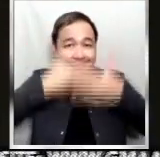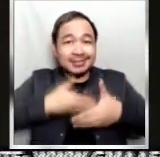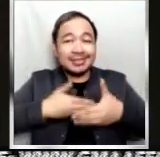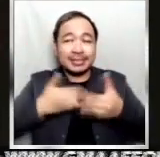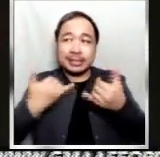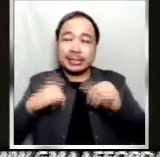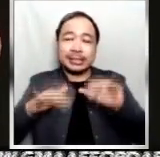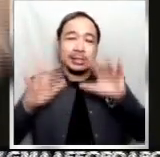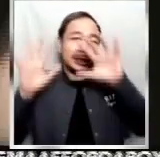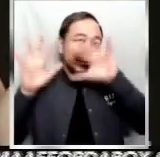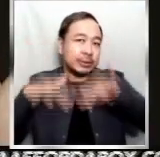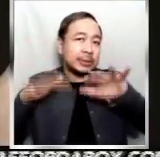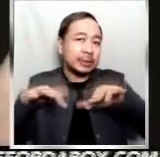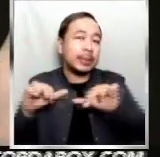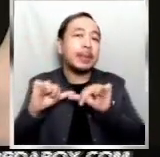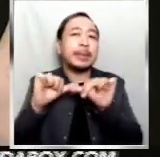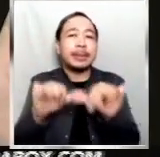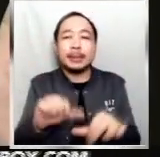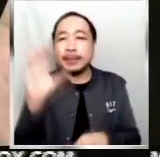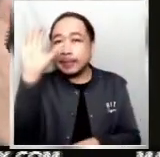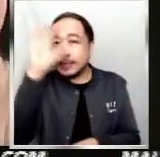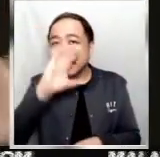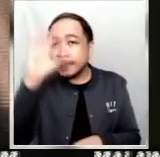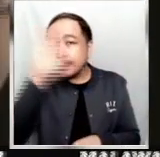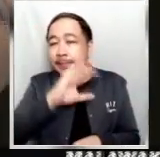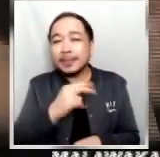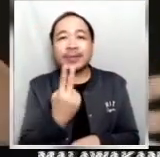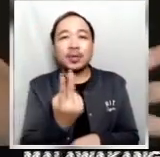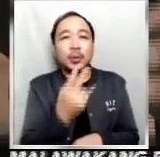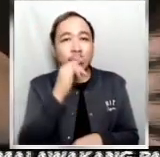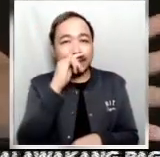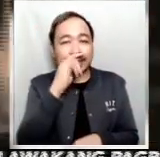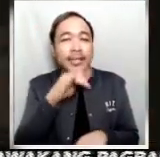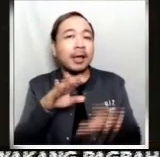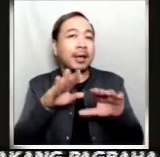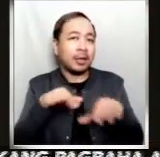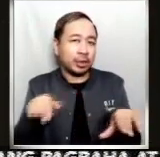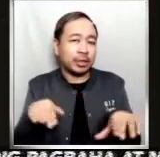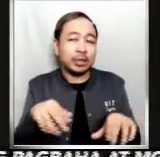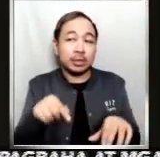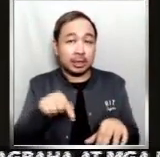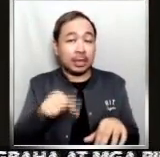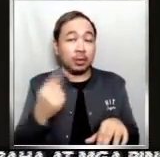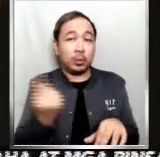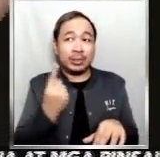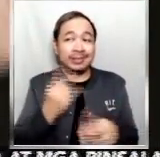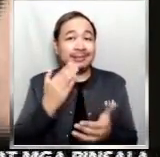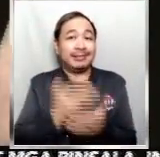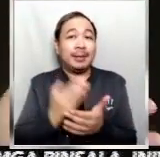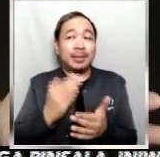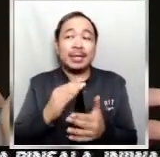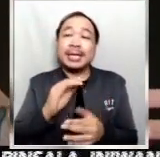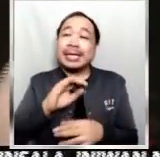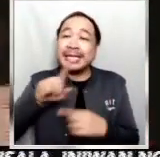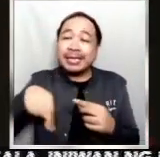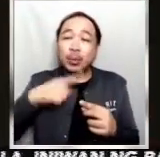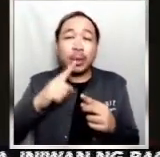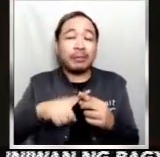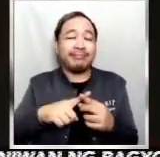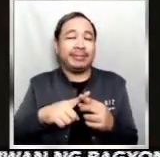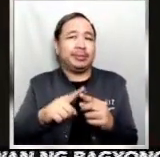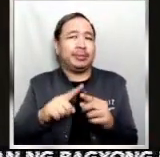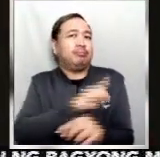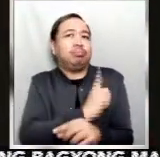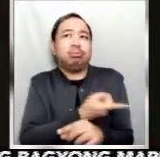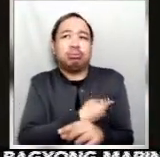ay magpapatuloy yung paghahanap doon sa dalawang nawawalang bata. Titigil lamang daw sila kapag sumidhi talaga yung buhos ng ulan. Ayon